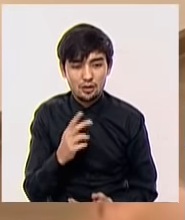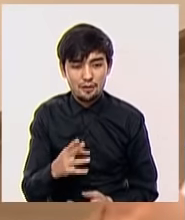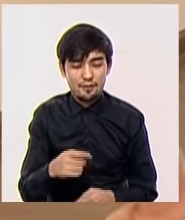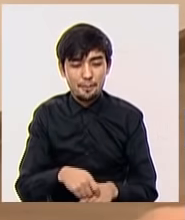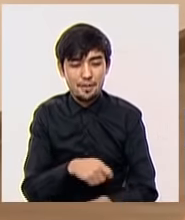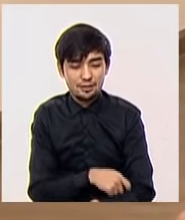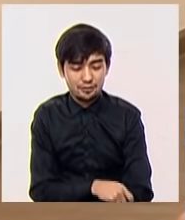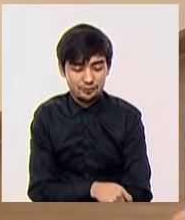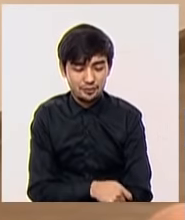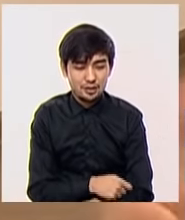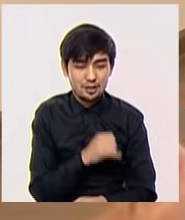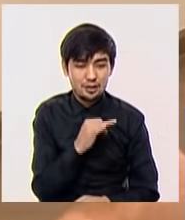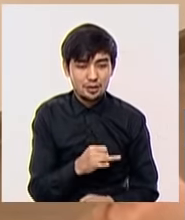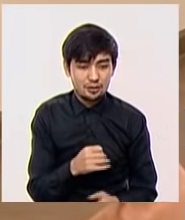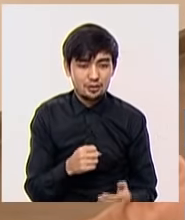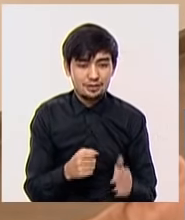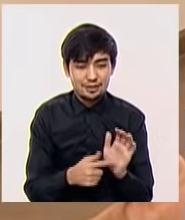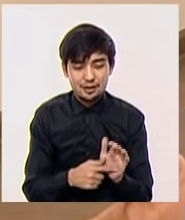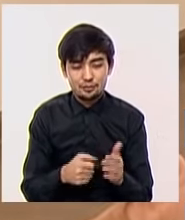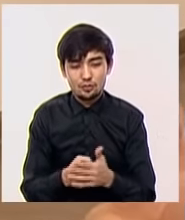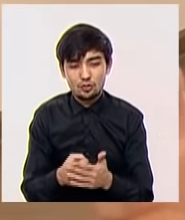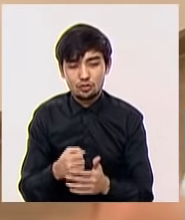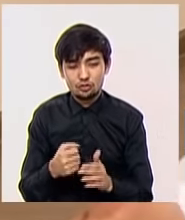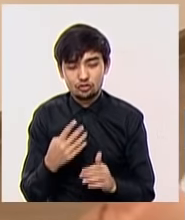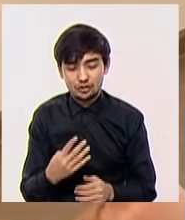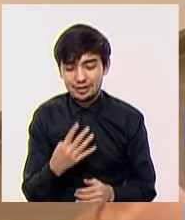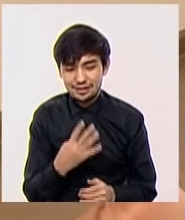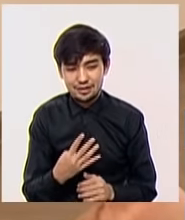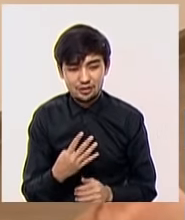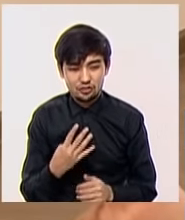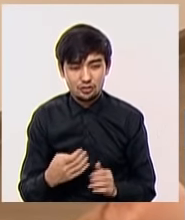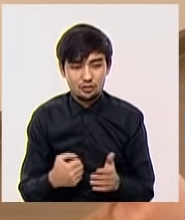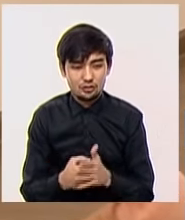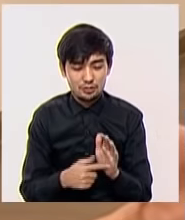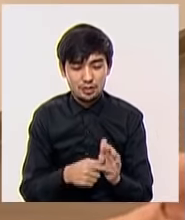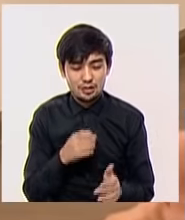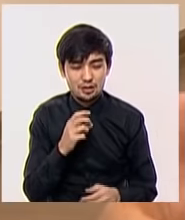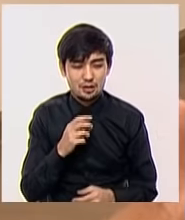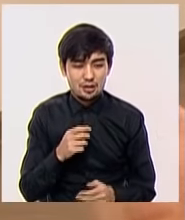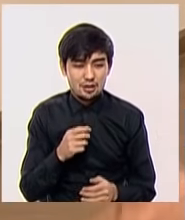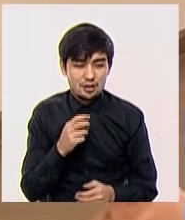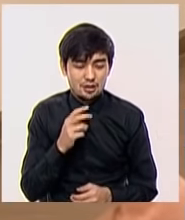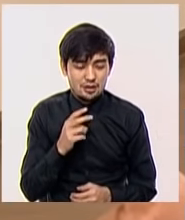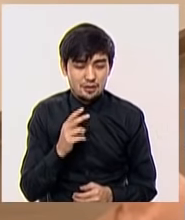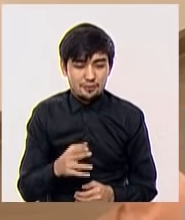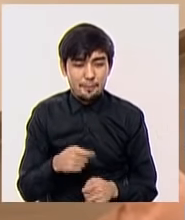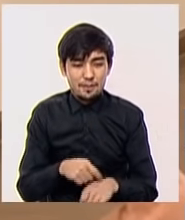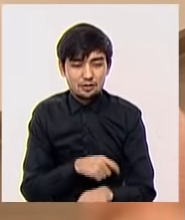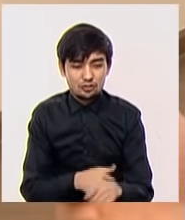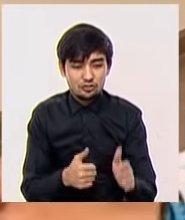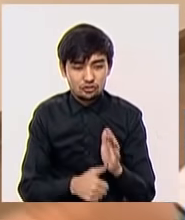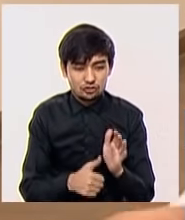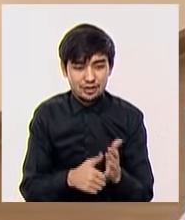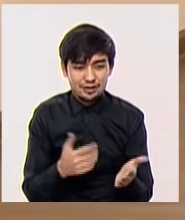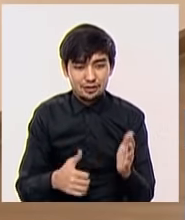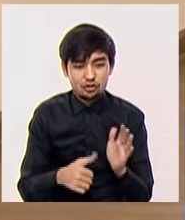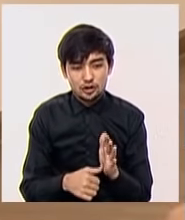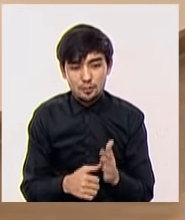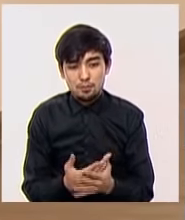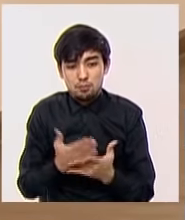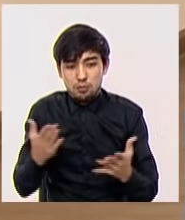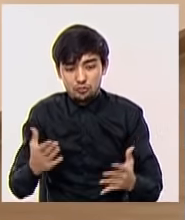при аренде для семьи 45 человек площади желе не больше 60 квадратных метра и семей из 6 человек в более